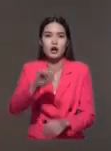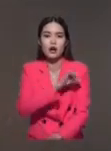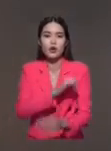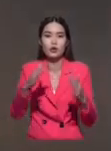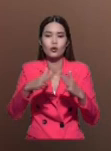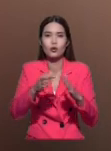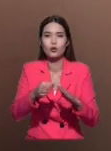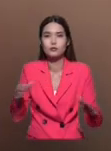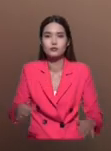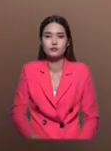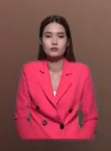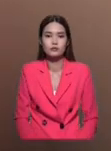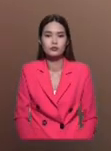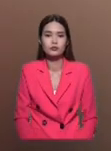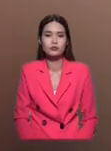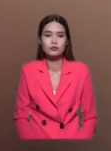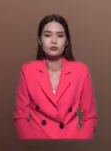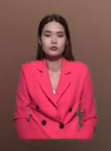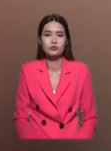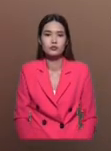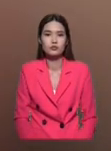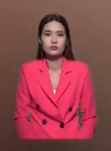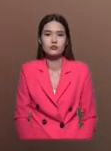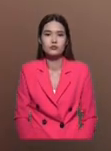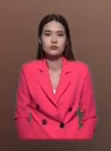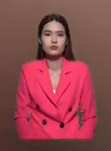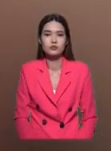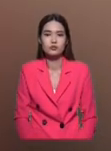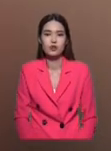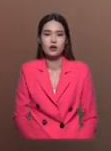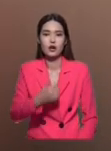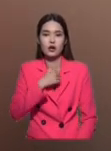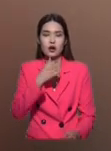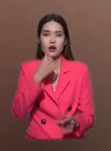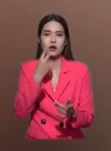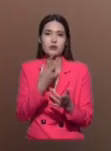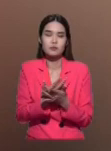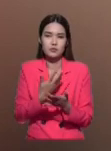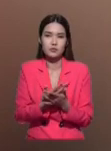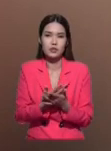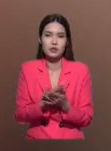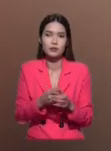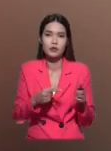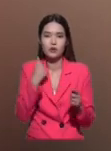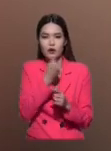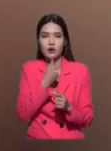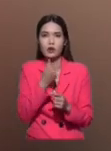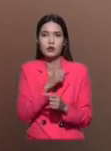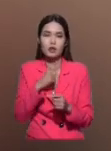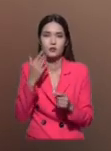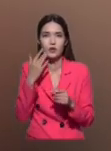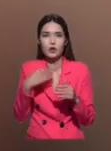дома. Сильно я не бью, я его гад наказываю, да. Ремнем могу дать. Когда она сильно слушает, она